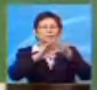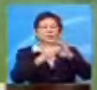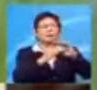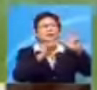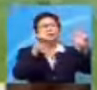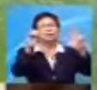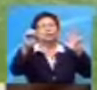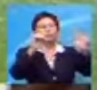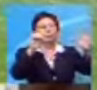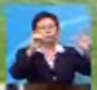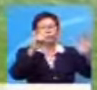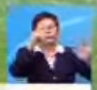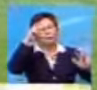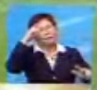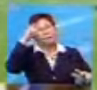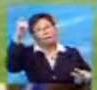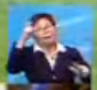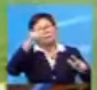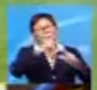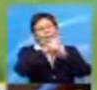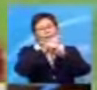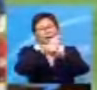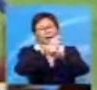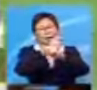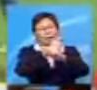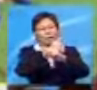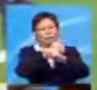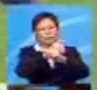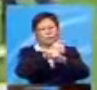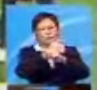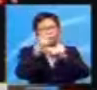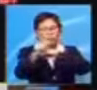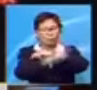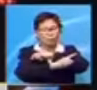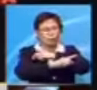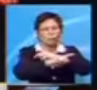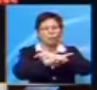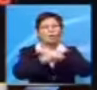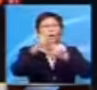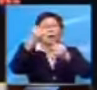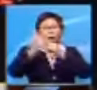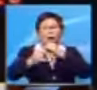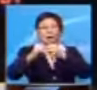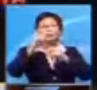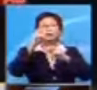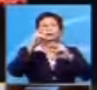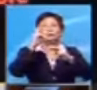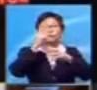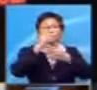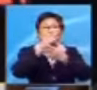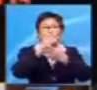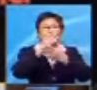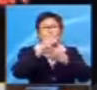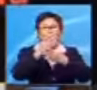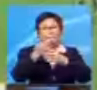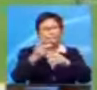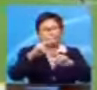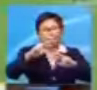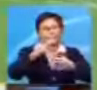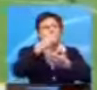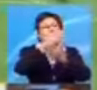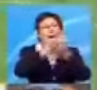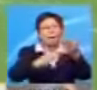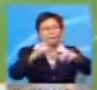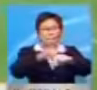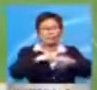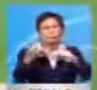3-0 kelekaan dan kesilapan pertahanan the cops terus dihukum di penghujung separuh masa pertama apabila percubaan cantik Azni